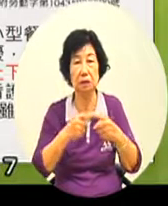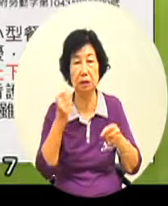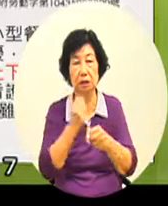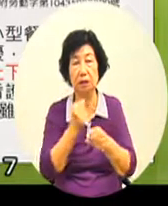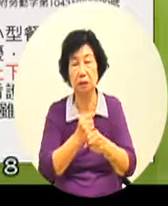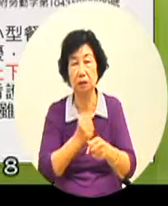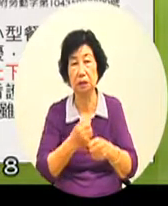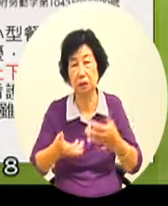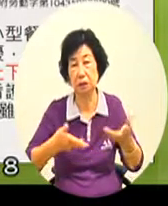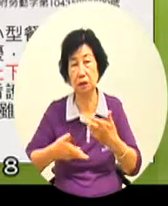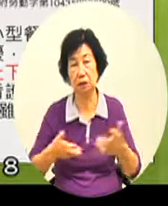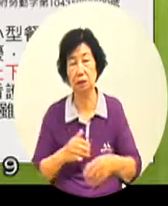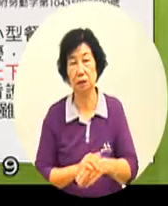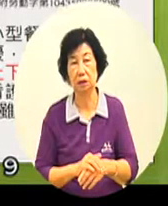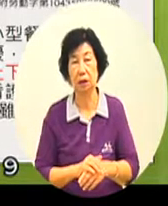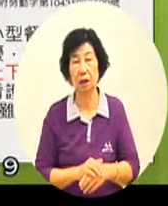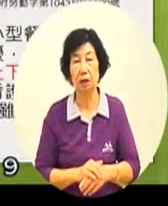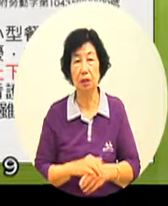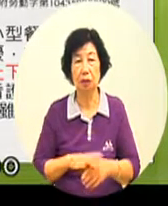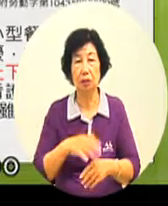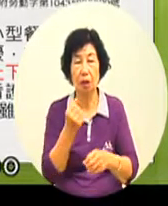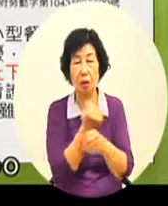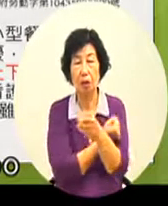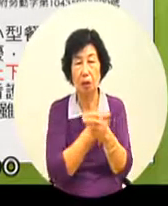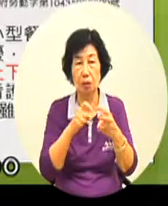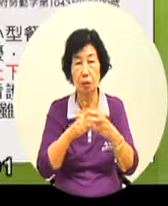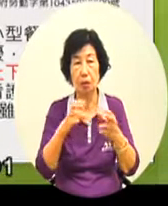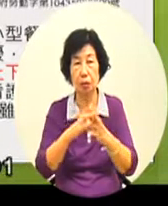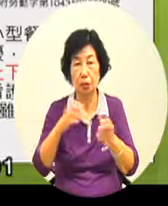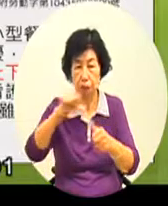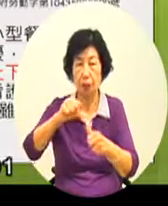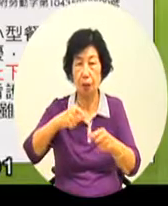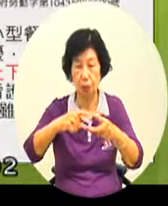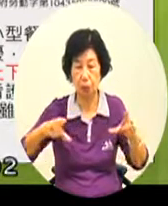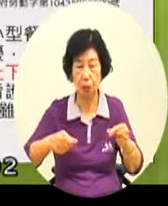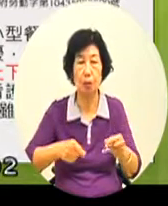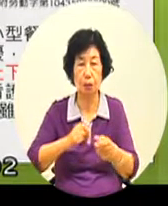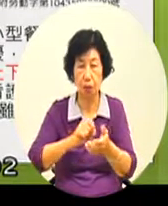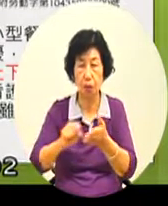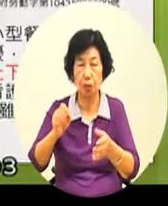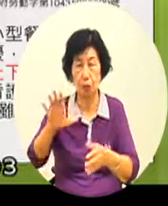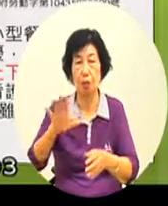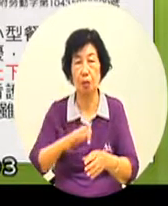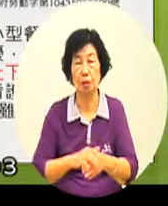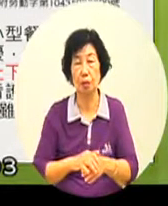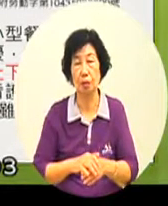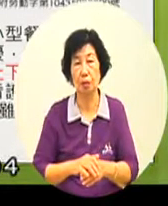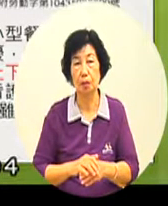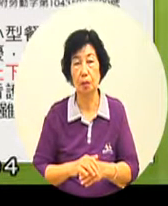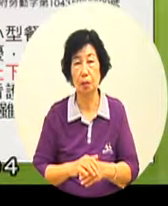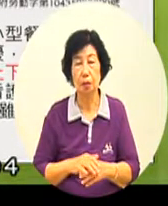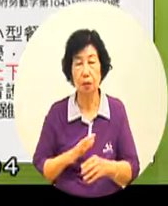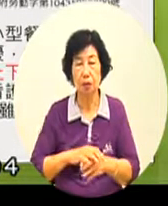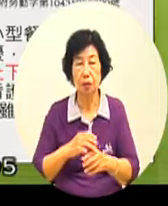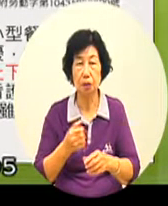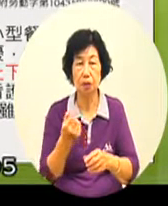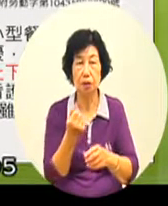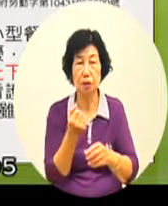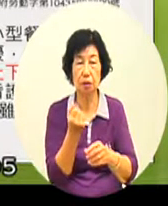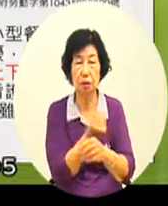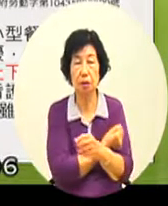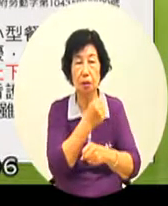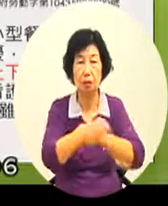是那时候他们的劳工局也是又罚款。后来他有到哦，他有到诉愿哦，那劳动部的诉愿委